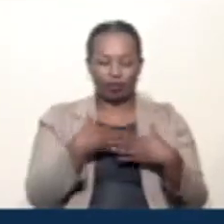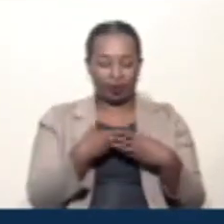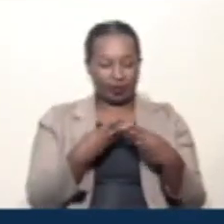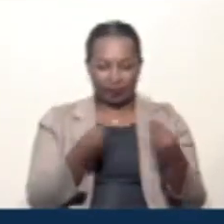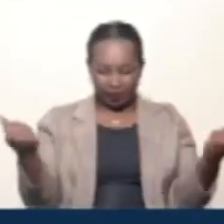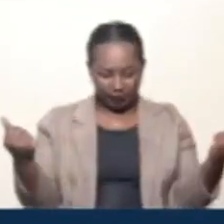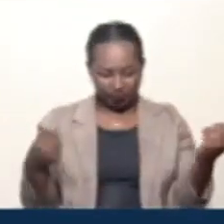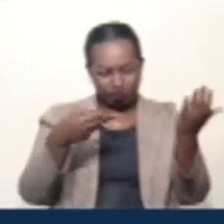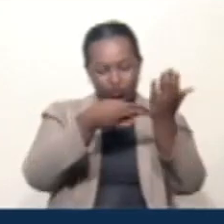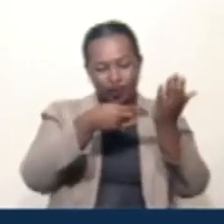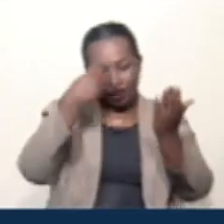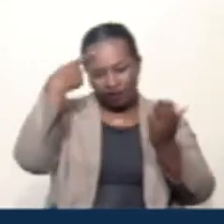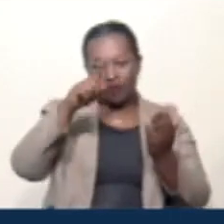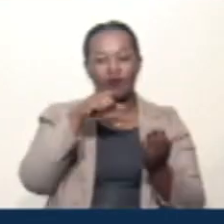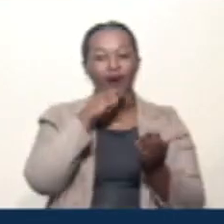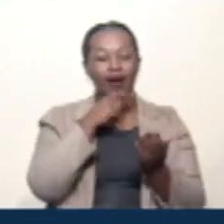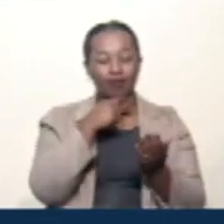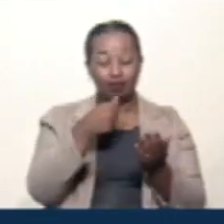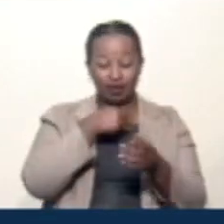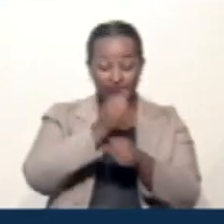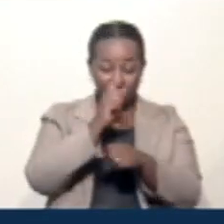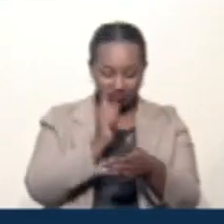y'abagabo umwuga w'ubusuderi.